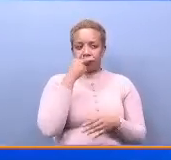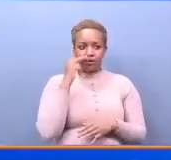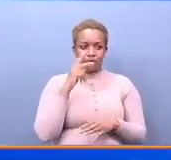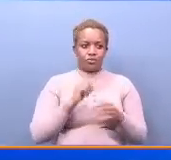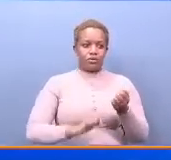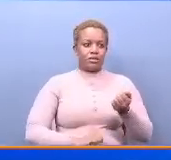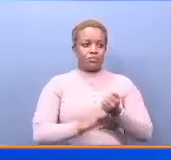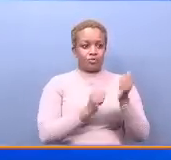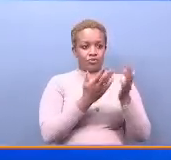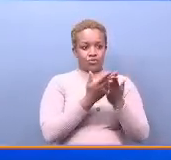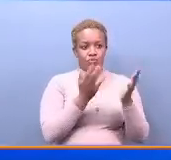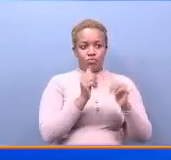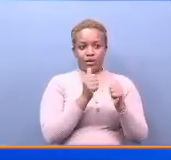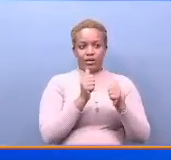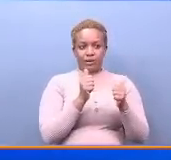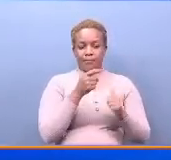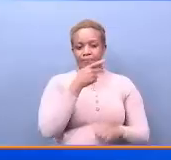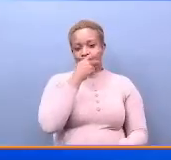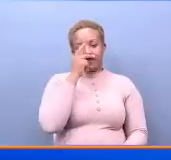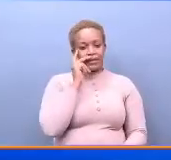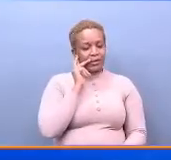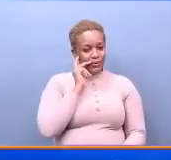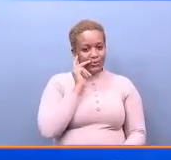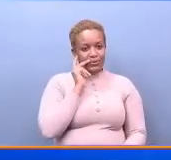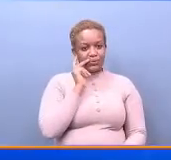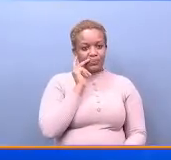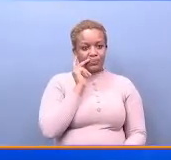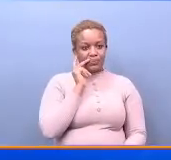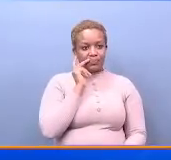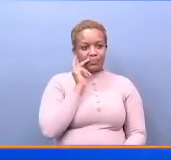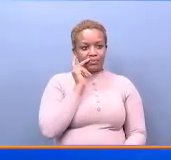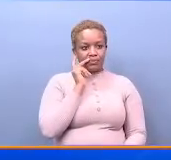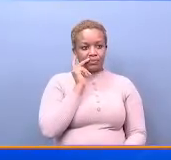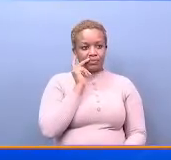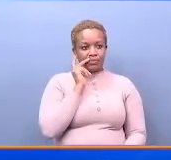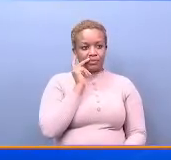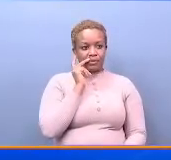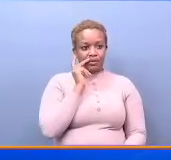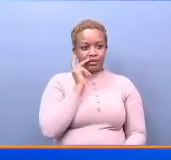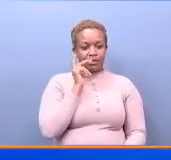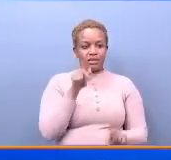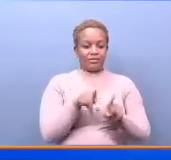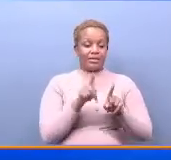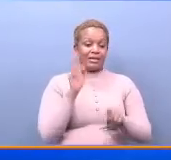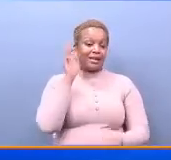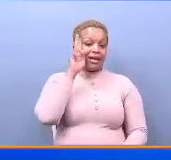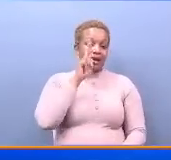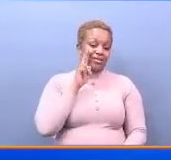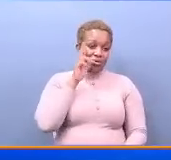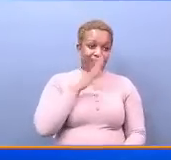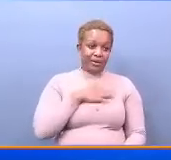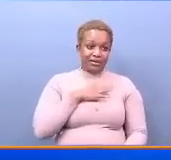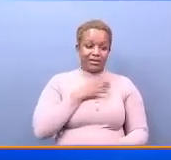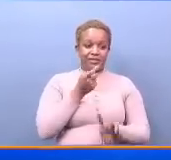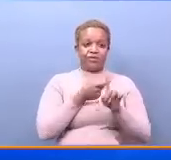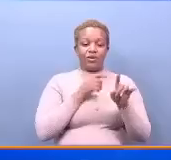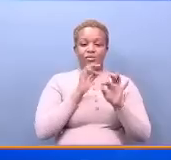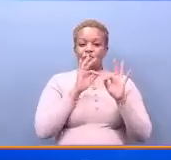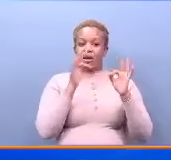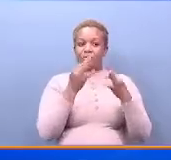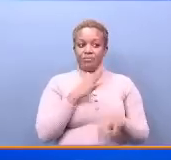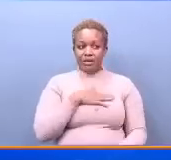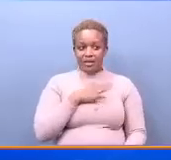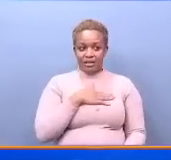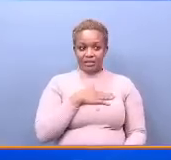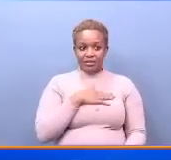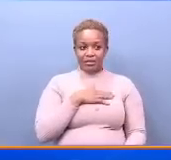kusimama nawe. Kalonzo bado yeye ni kama binamu wa baba yangu, wametoka familia inaitwa mbaya ya Kitondo. Na mimi